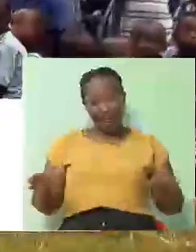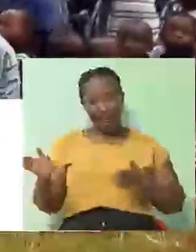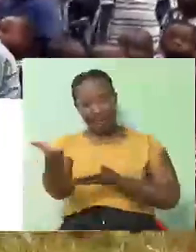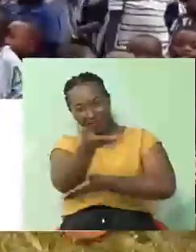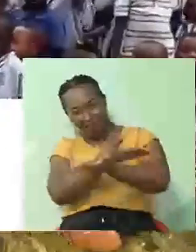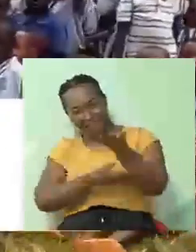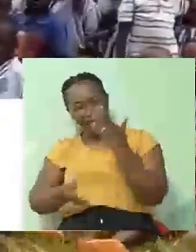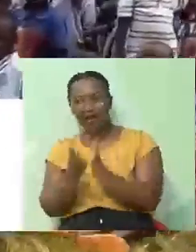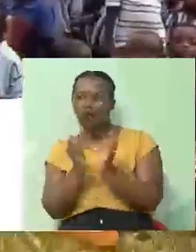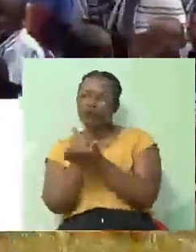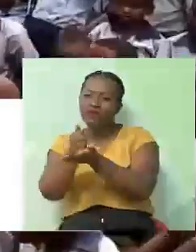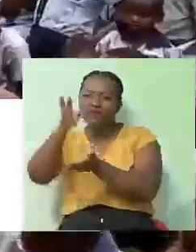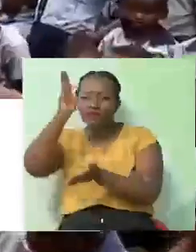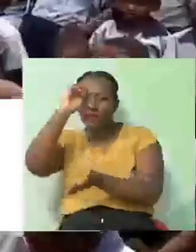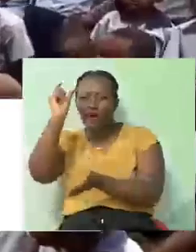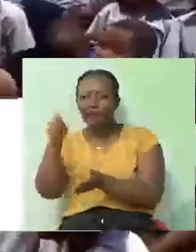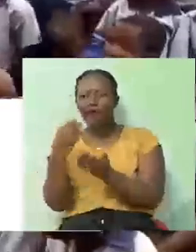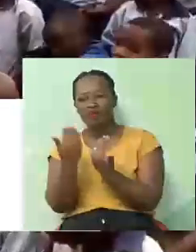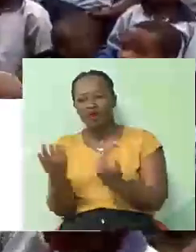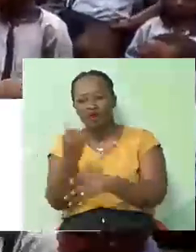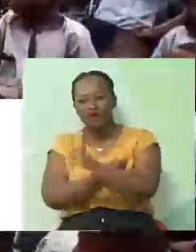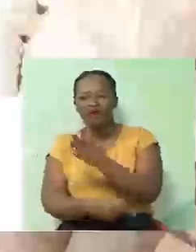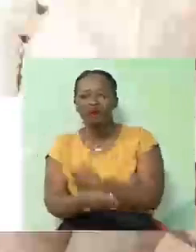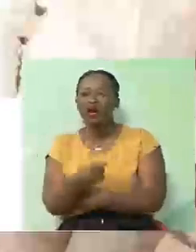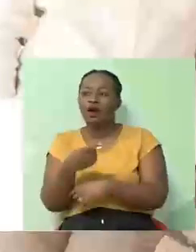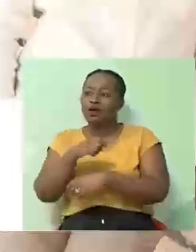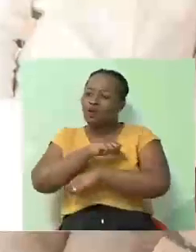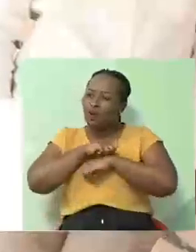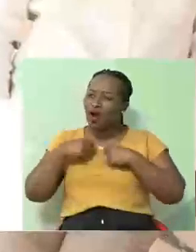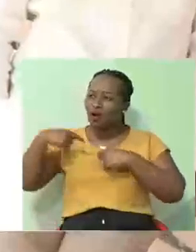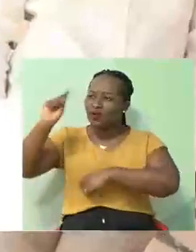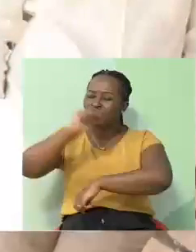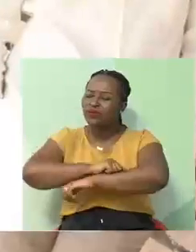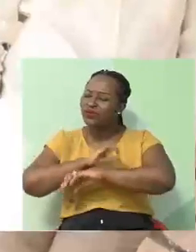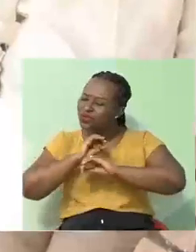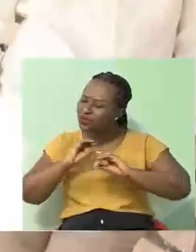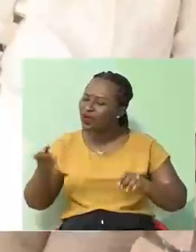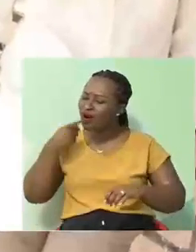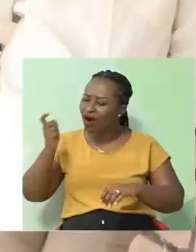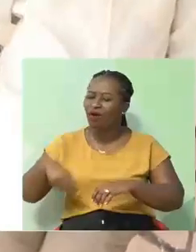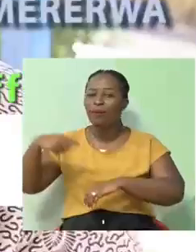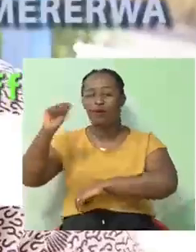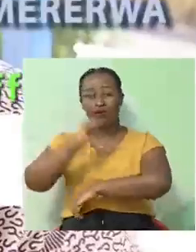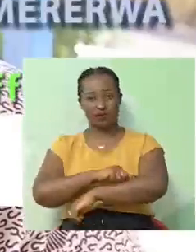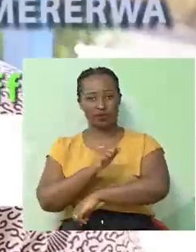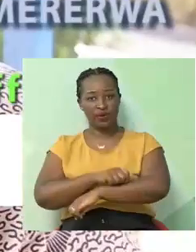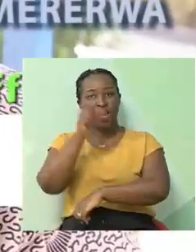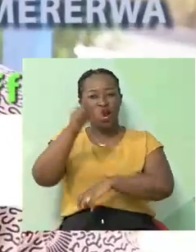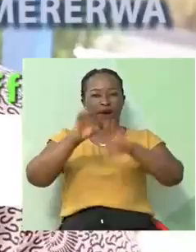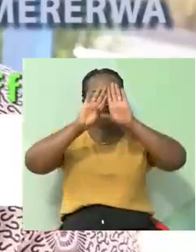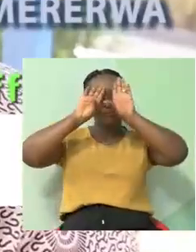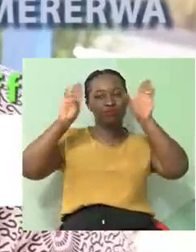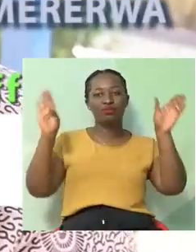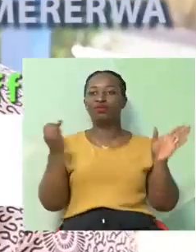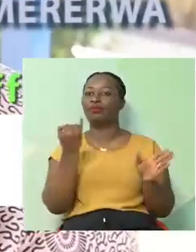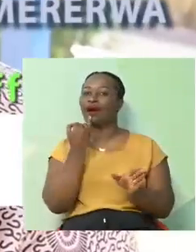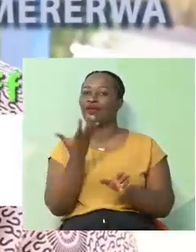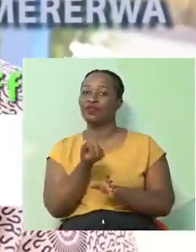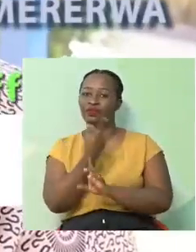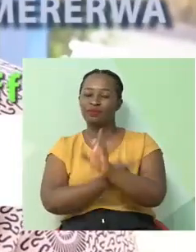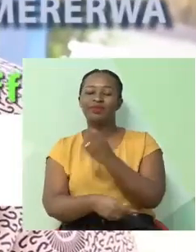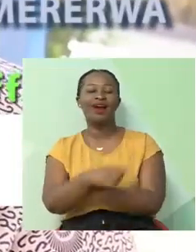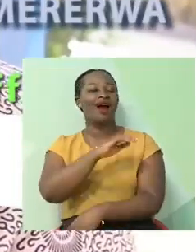hanyuma hagakurikiraho ibiganiro byibutsa abantu bose ko umwana ufite ubumuga atagomba kubuzwa uburenganzira bwe bwo kugana ishuri, kugira ngo yumve ko umwana ufite